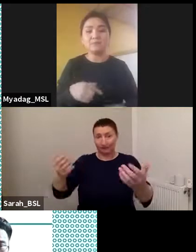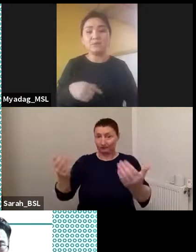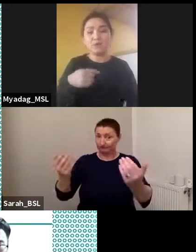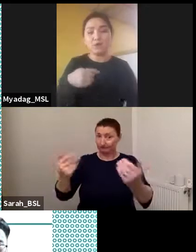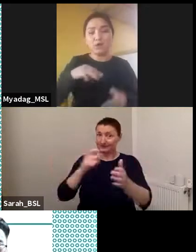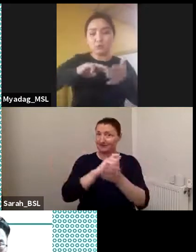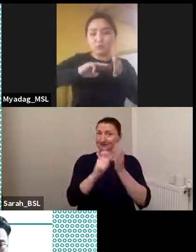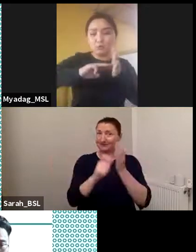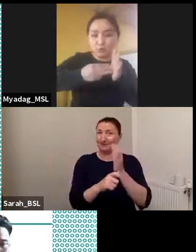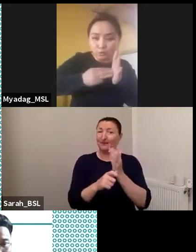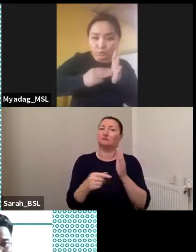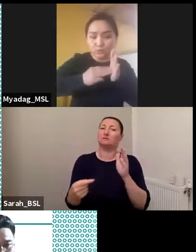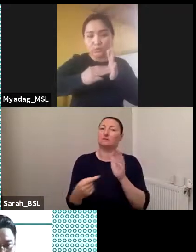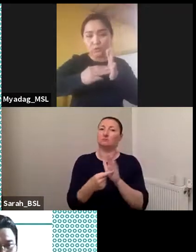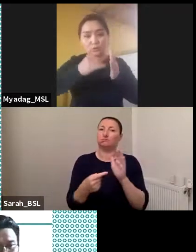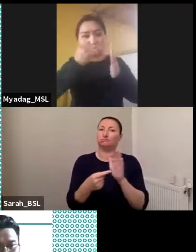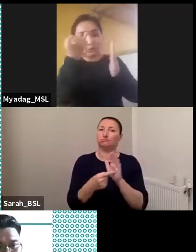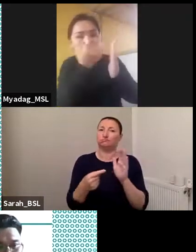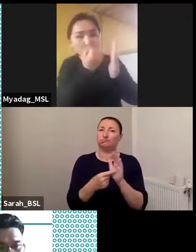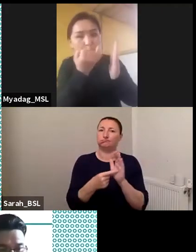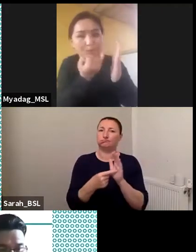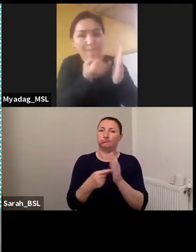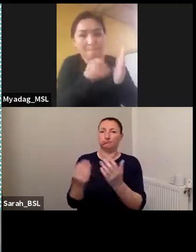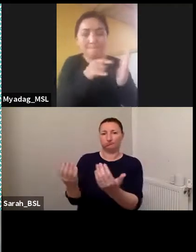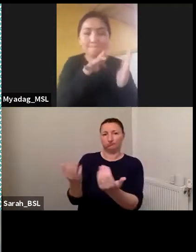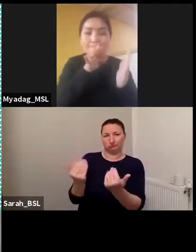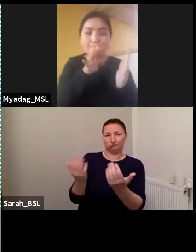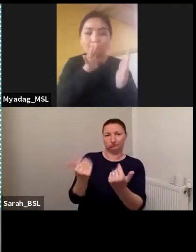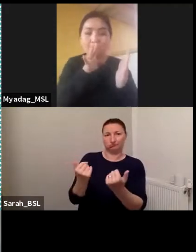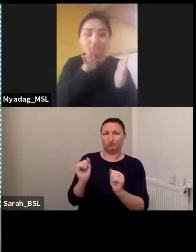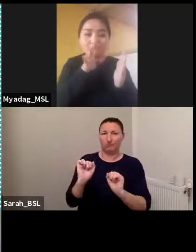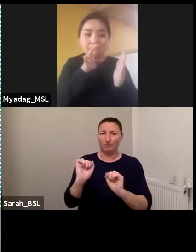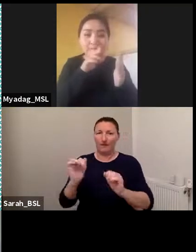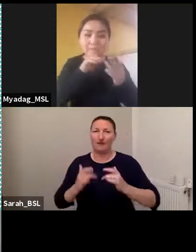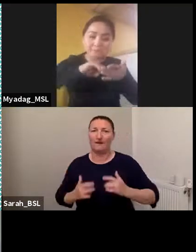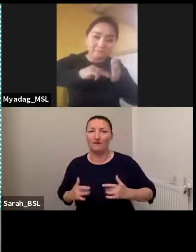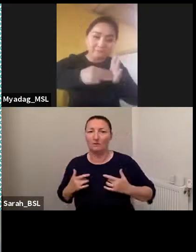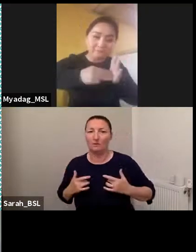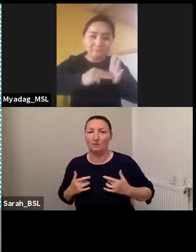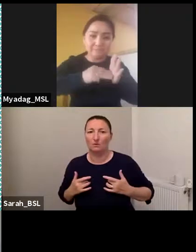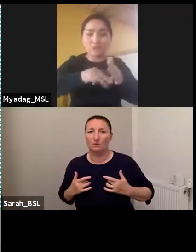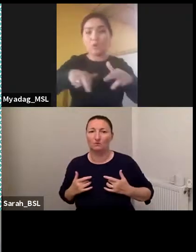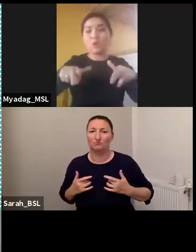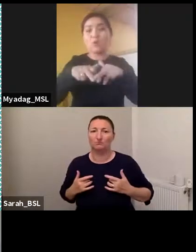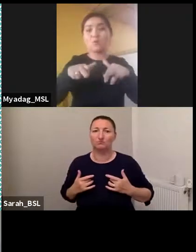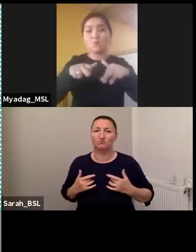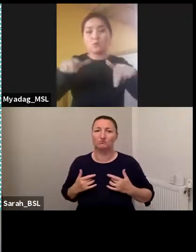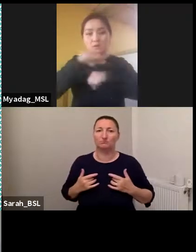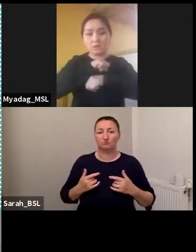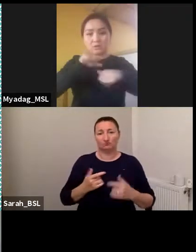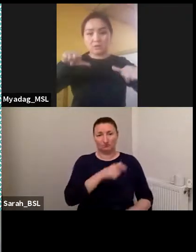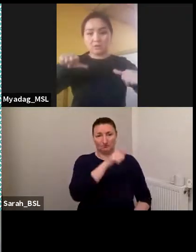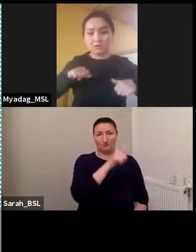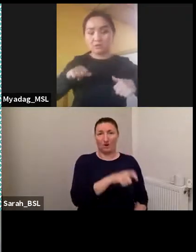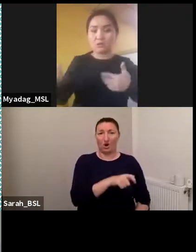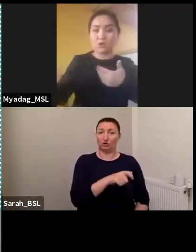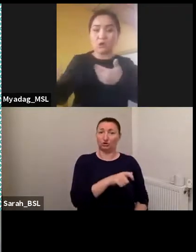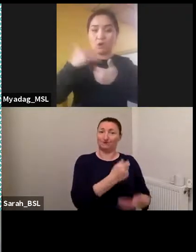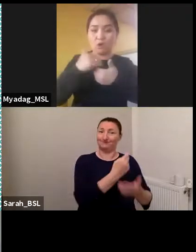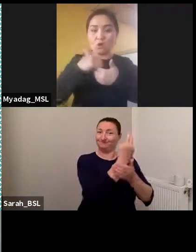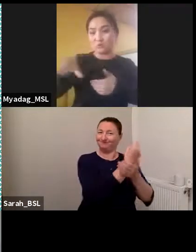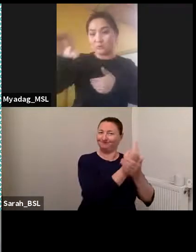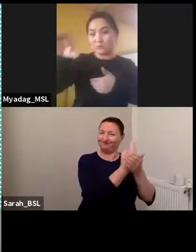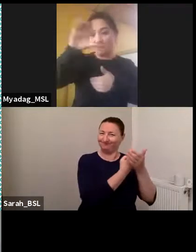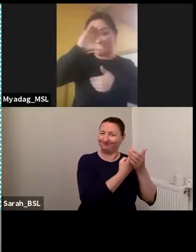хийж байгаа. Тэгээ зураг төслийн шатнаас нь эхэлж нөгөө хөгжлийн бэрхшээлтэй иргэдийн болоод хөгжлийн бэрхшээлтэй байгууллагын